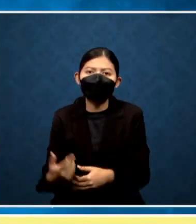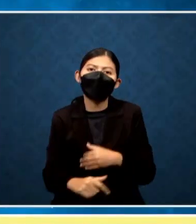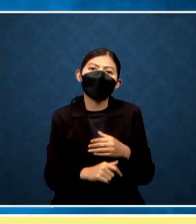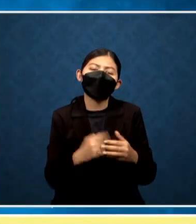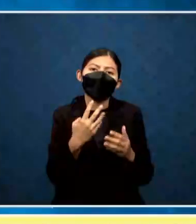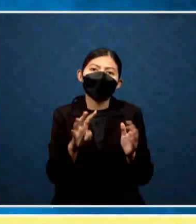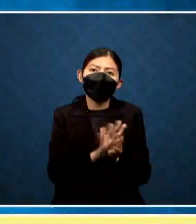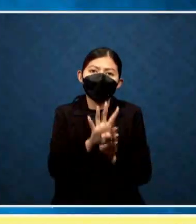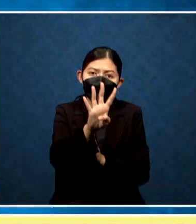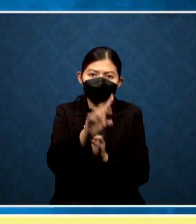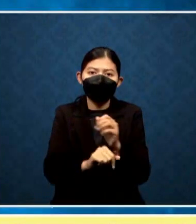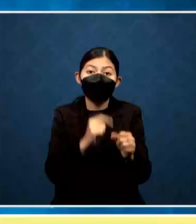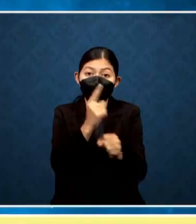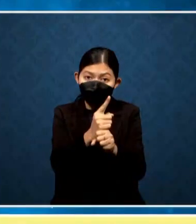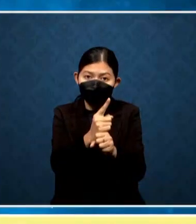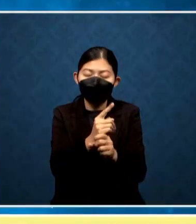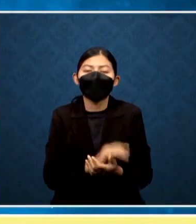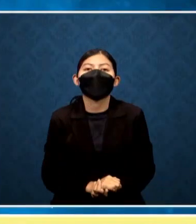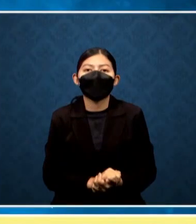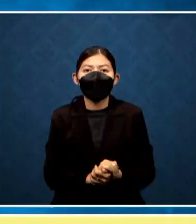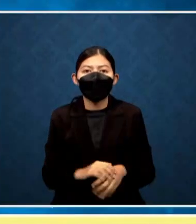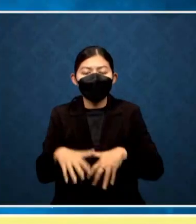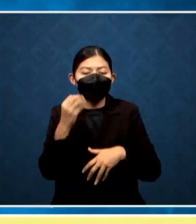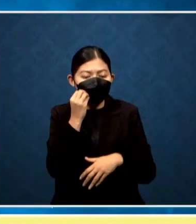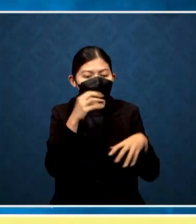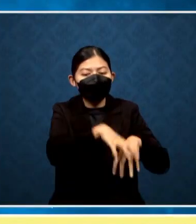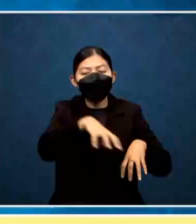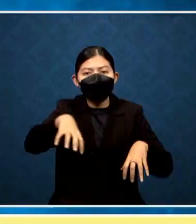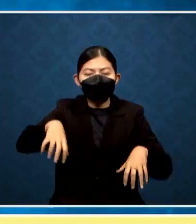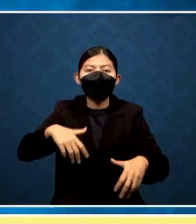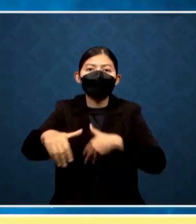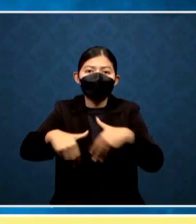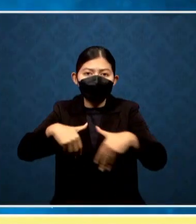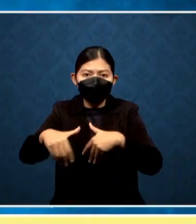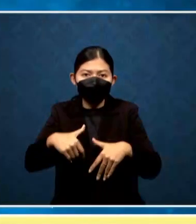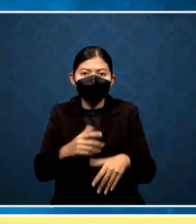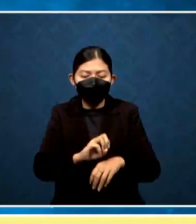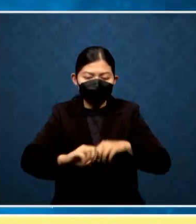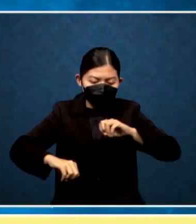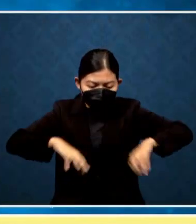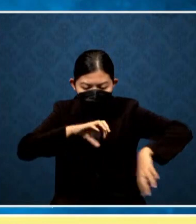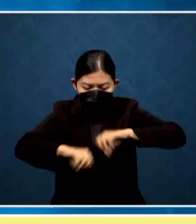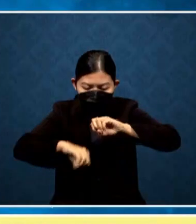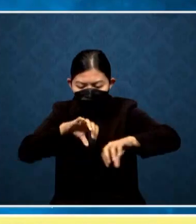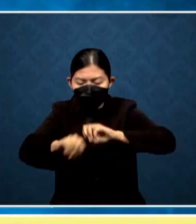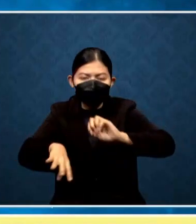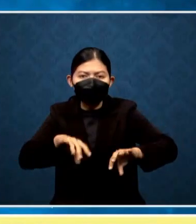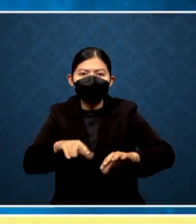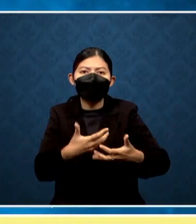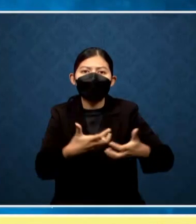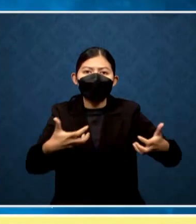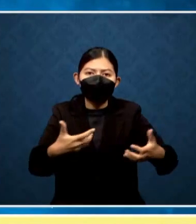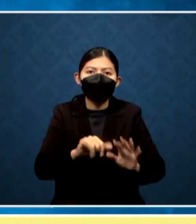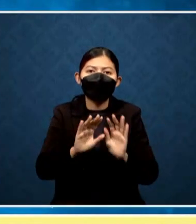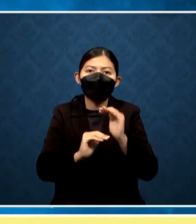กำหน Other St 100% มักัหมู่บ้านชุม ชนต้องมการนทรา อันนี้กำหนุด har bak 80 %